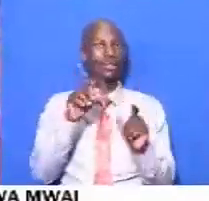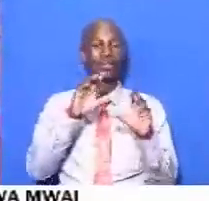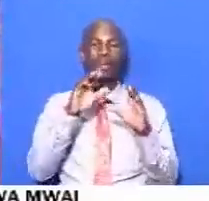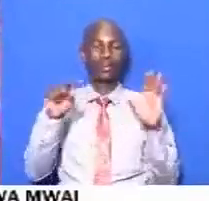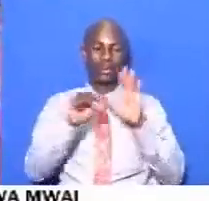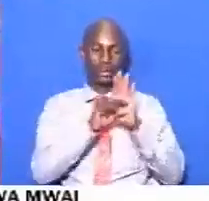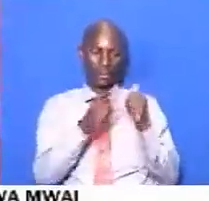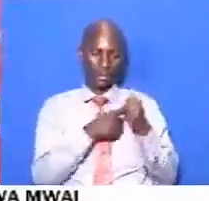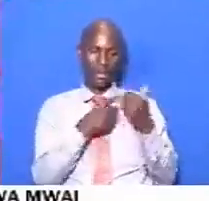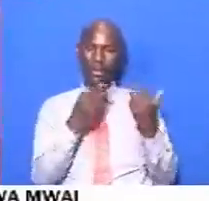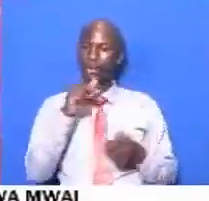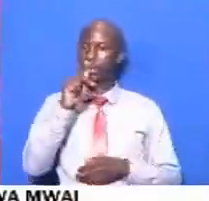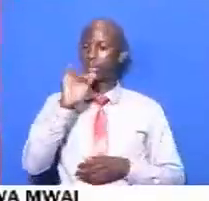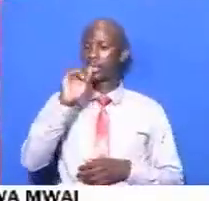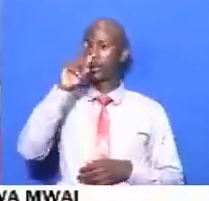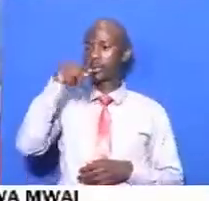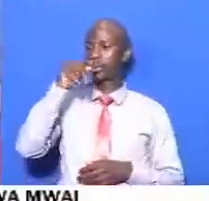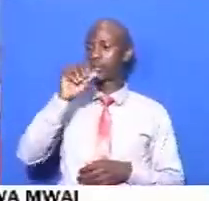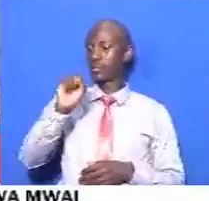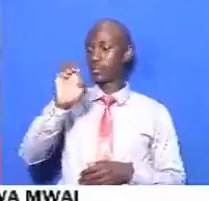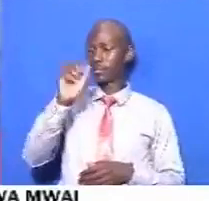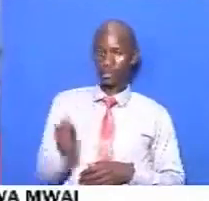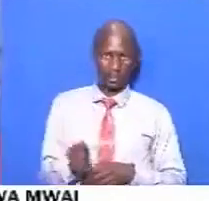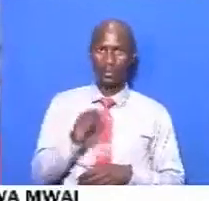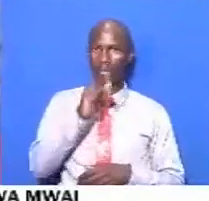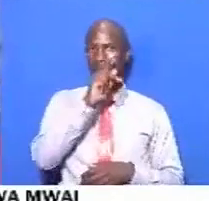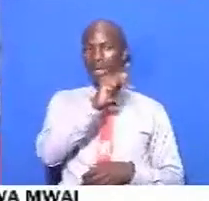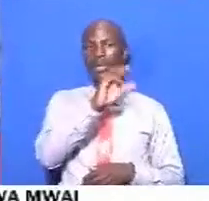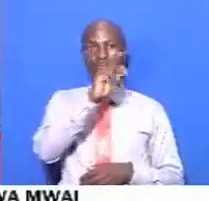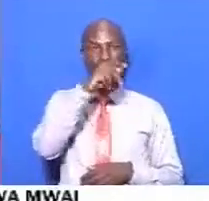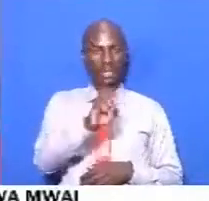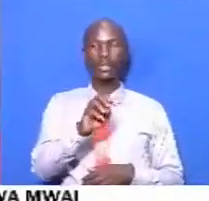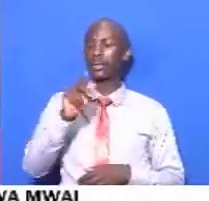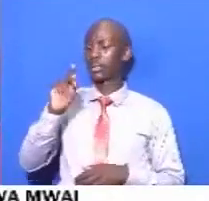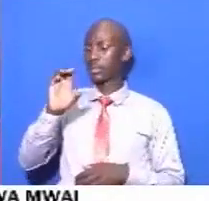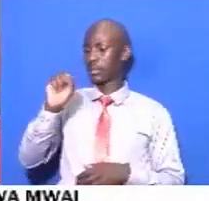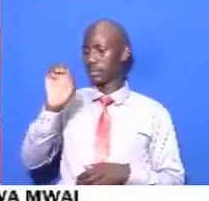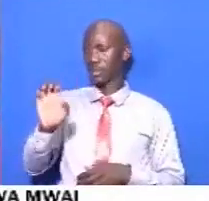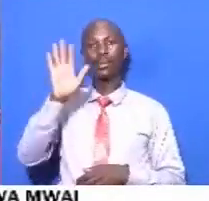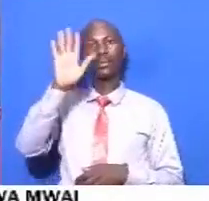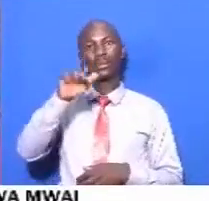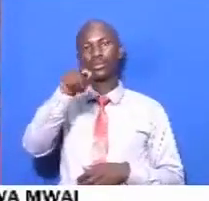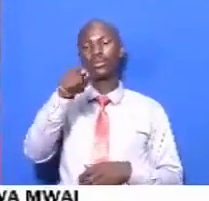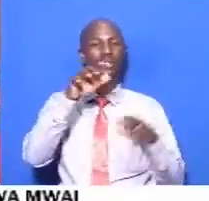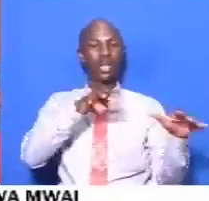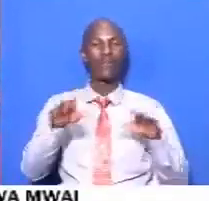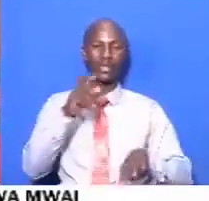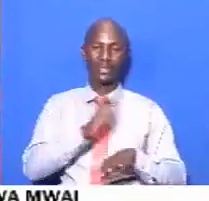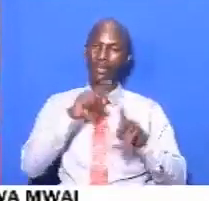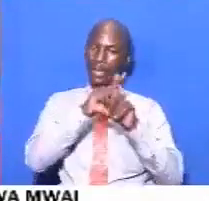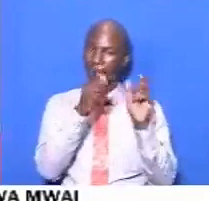grade 6 kana Kpsea KCPE na KCSE ni kwithwa mbunge sio ni nyama mono evinda ya